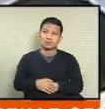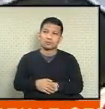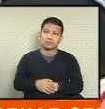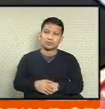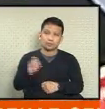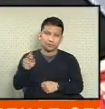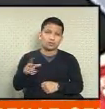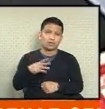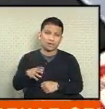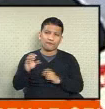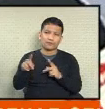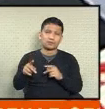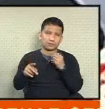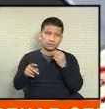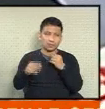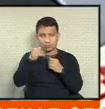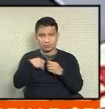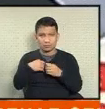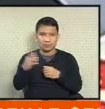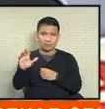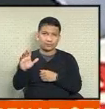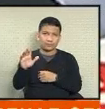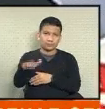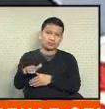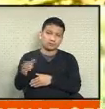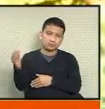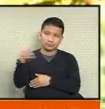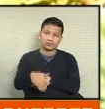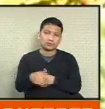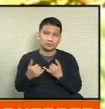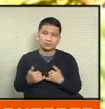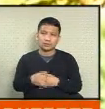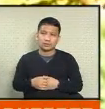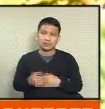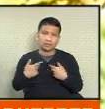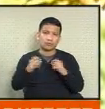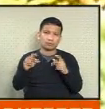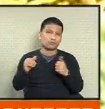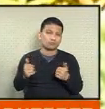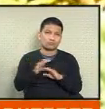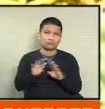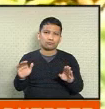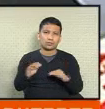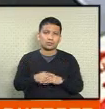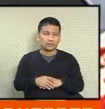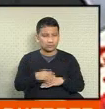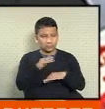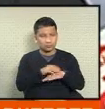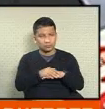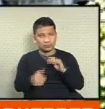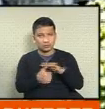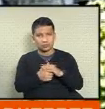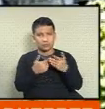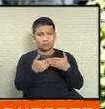far. Dumating sila kahapon around 5 in the afternoon and so far they're well. Walang symptoms na